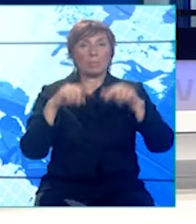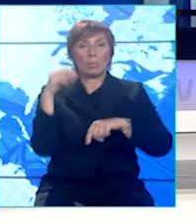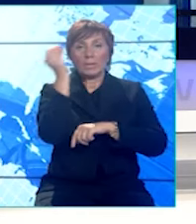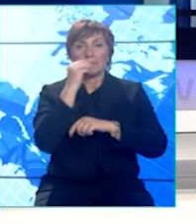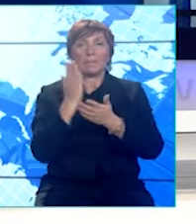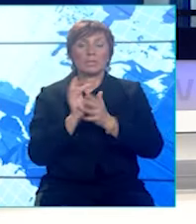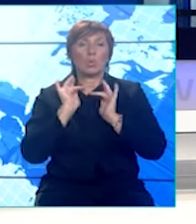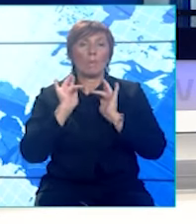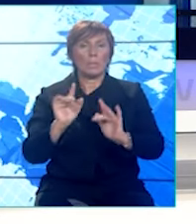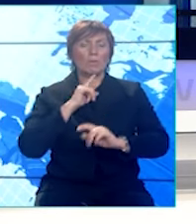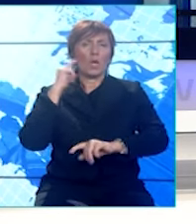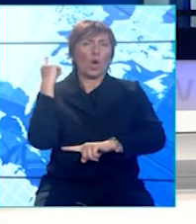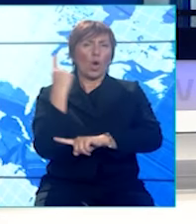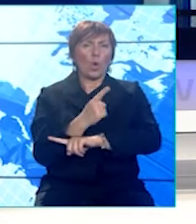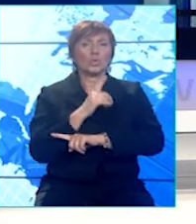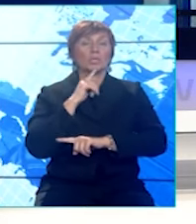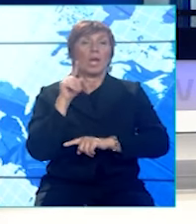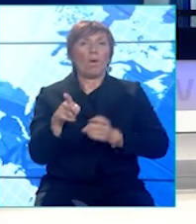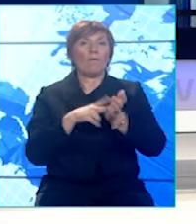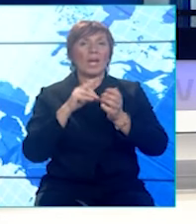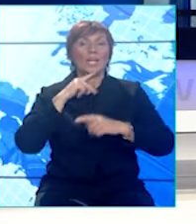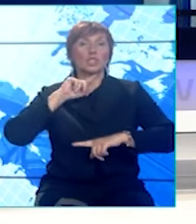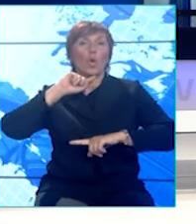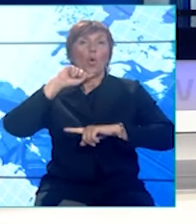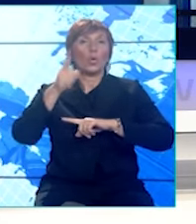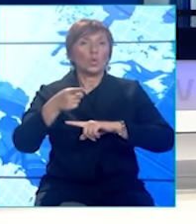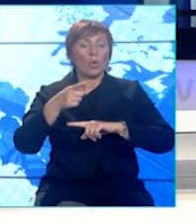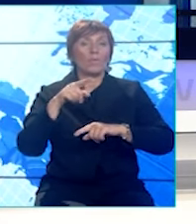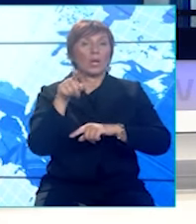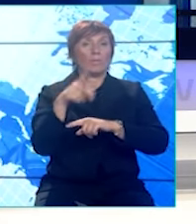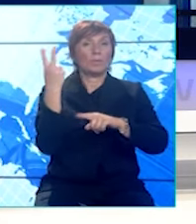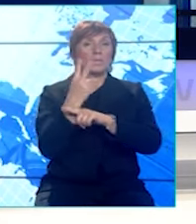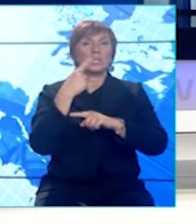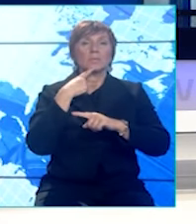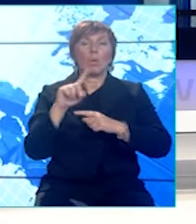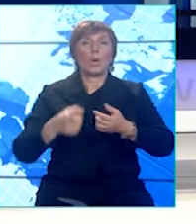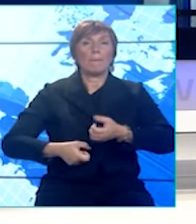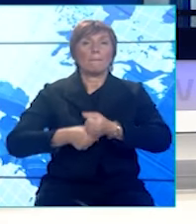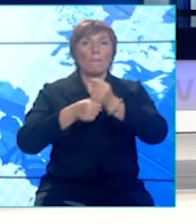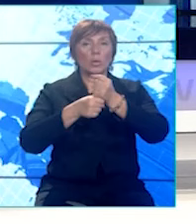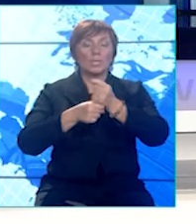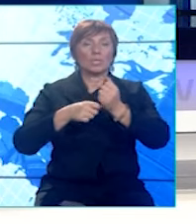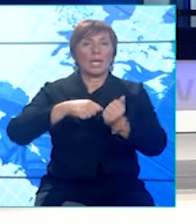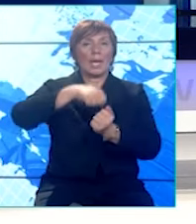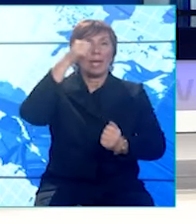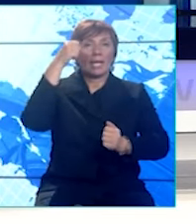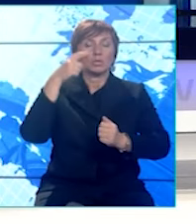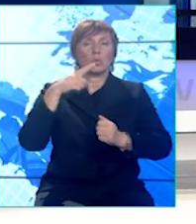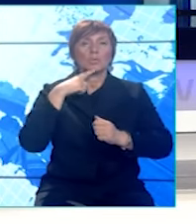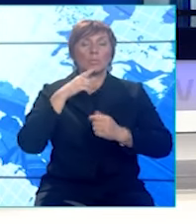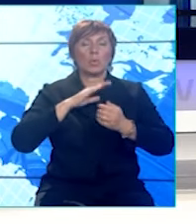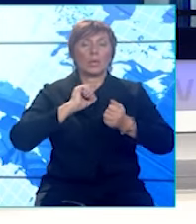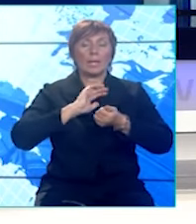bili su protiv i odlučni da na ovaj način odgovore navedenim državama zbog podrške rezoluciji o